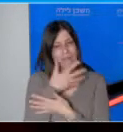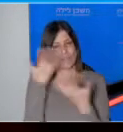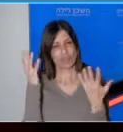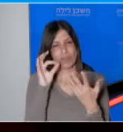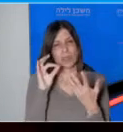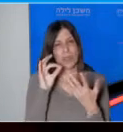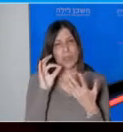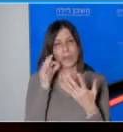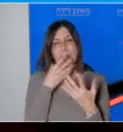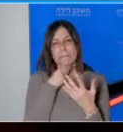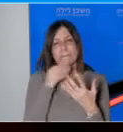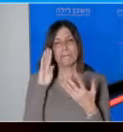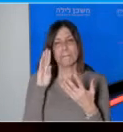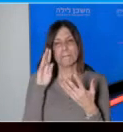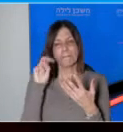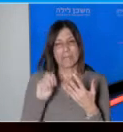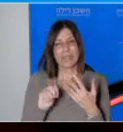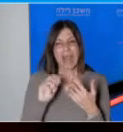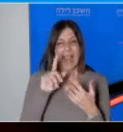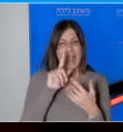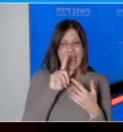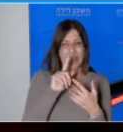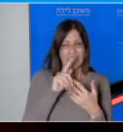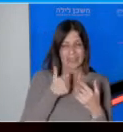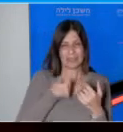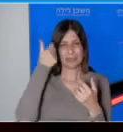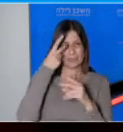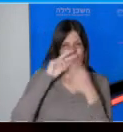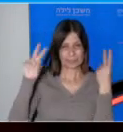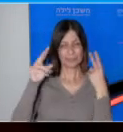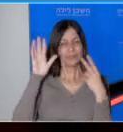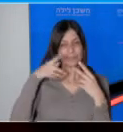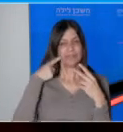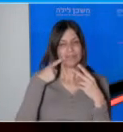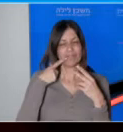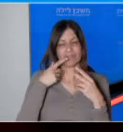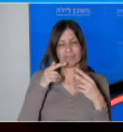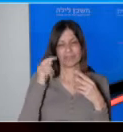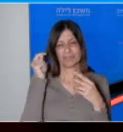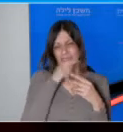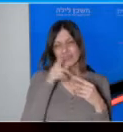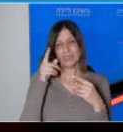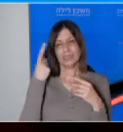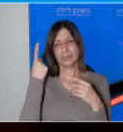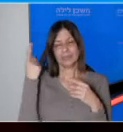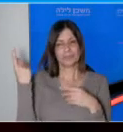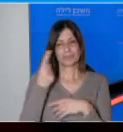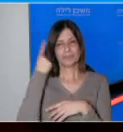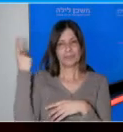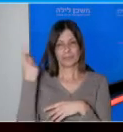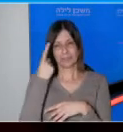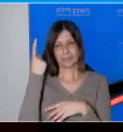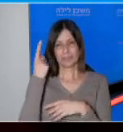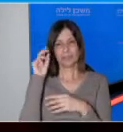בין לאדן, אז אותו ביש מזל, כי גם כן אחד המסוקים שמשתתף בכוח, לצערם של האמריקנים באיזשהו